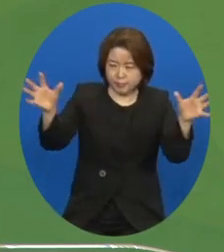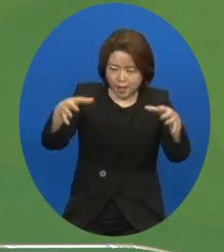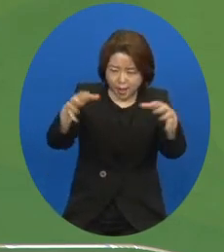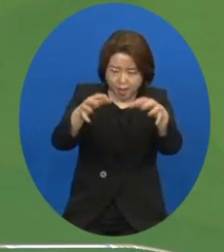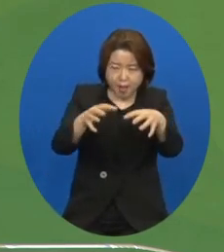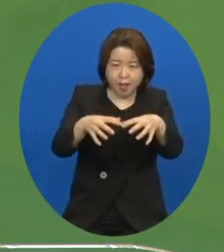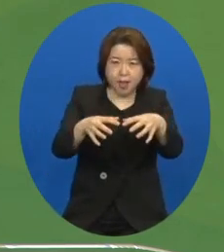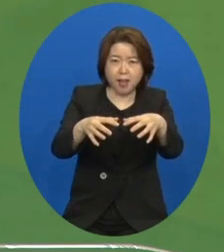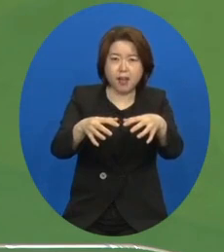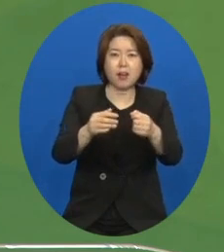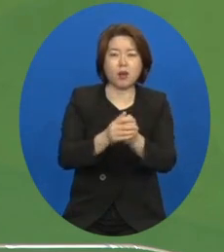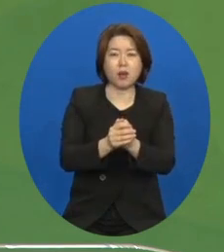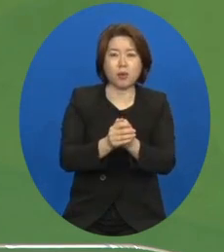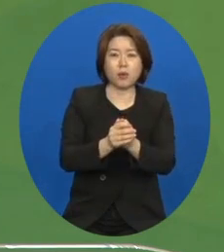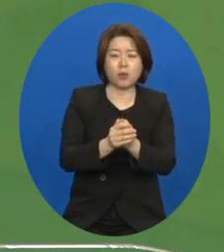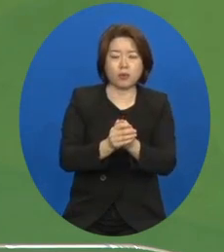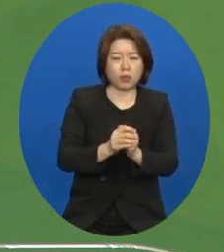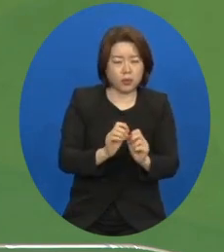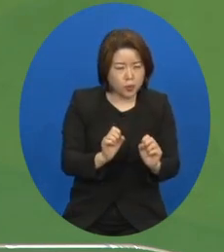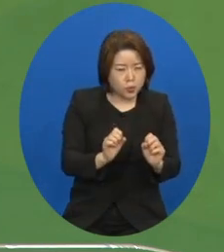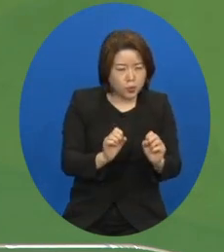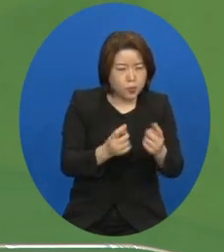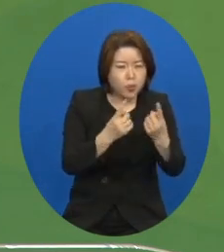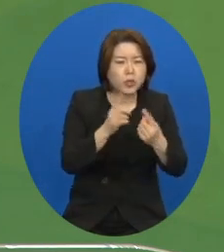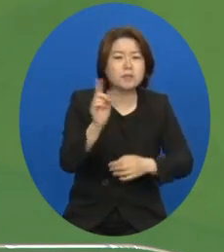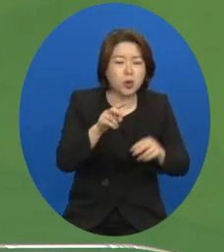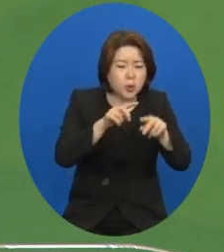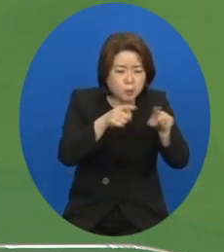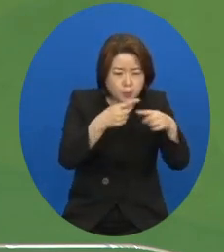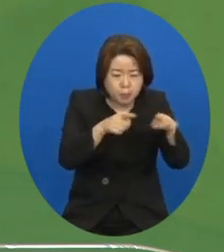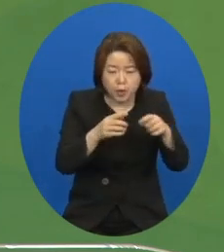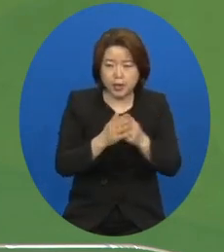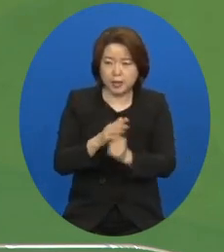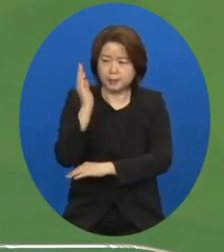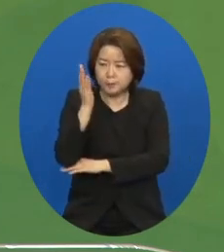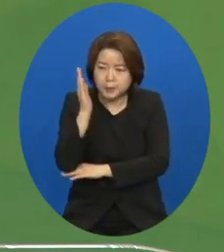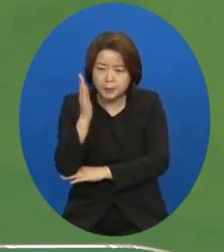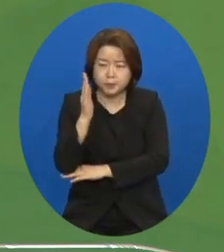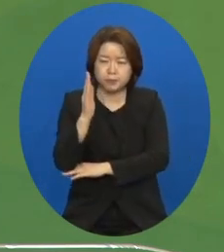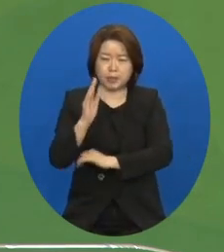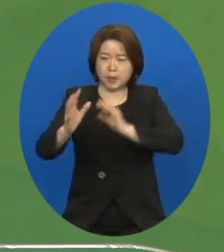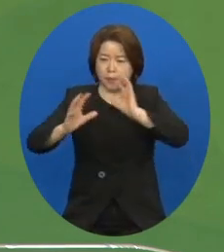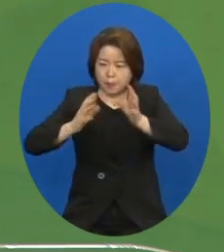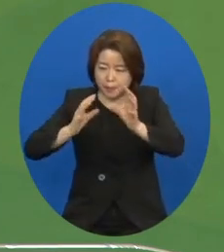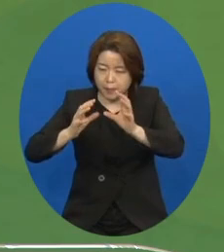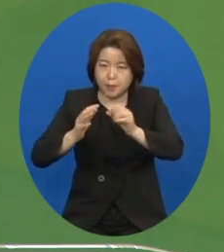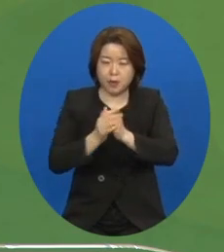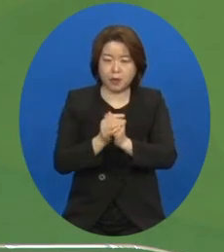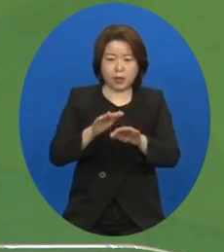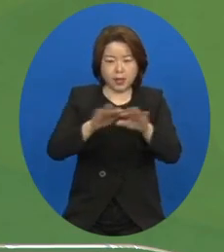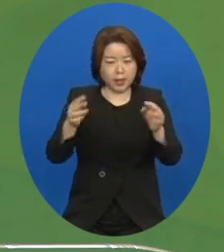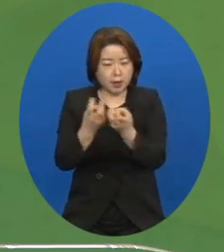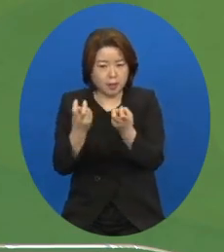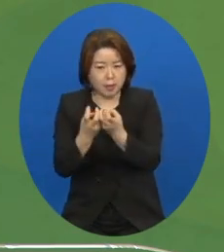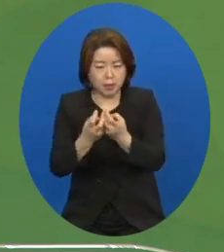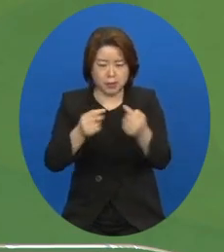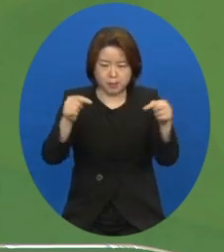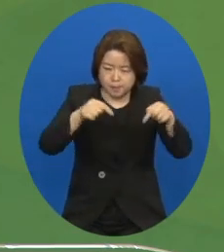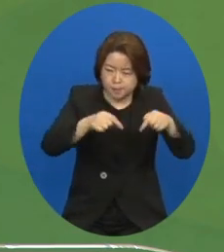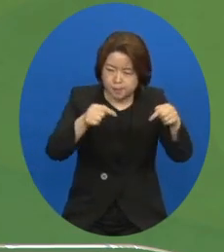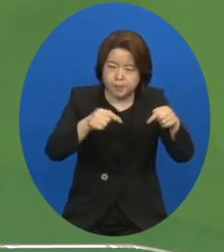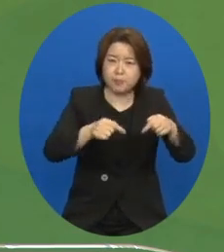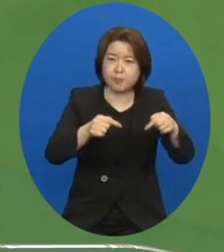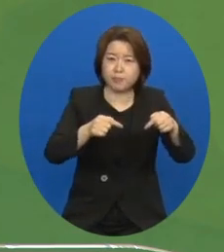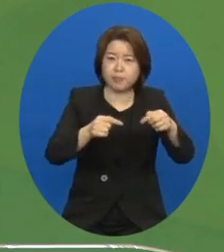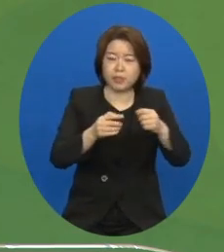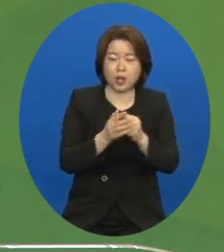수집해서 그리고 원인 분석도 하고 세미나도 하고 그리고 대책도 같이 논의하고